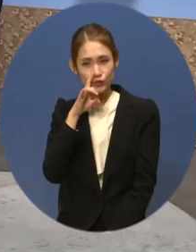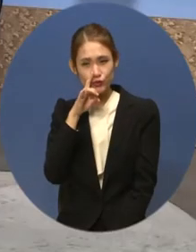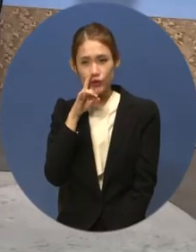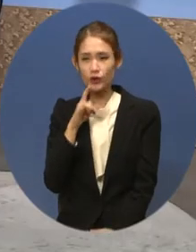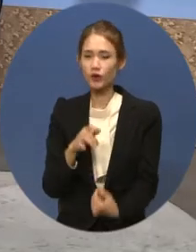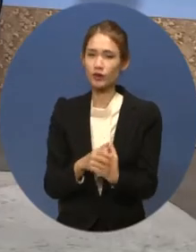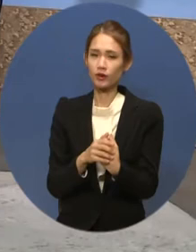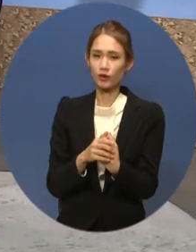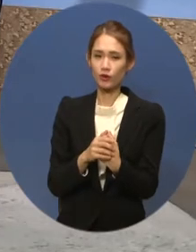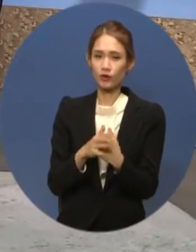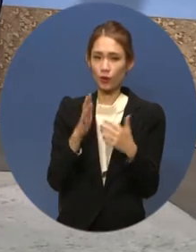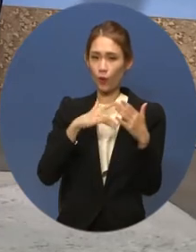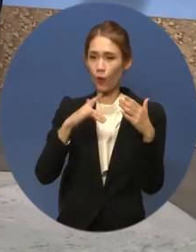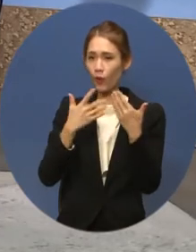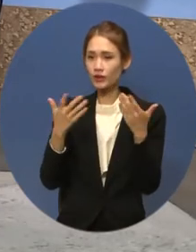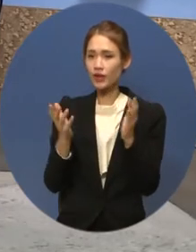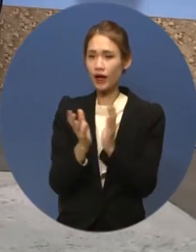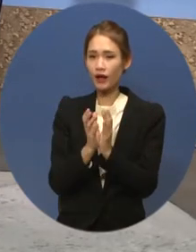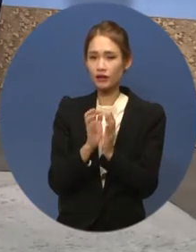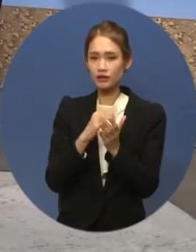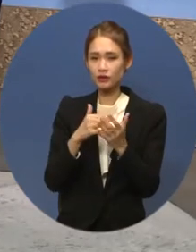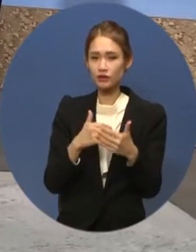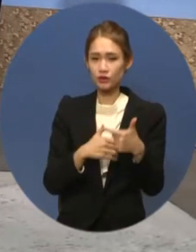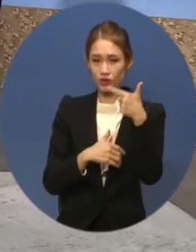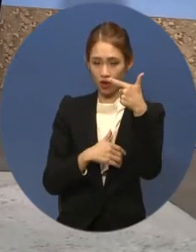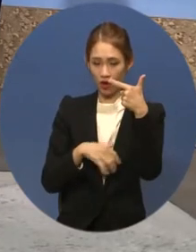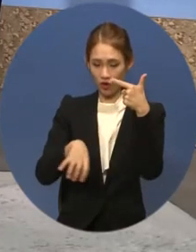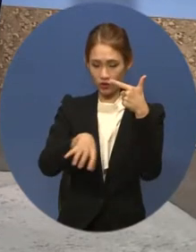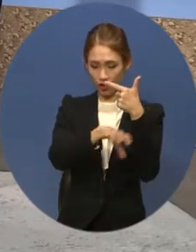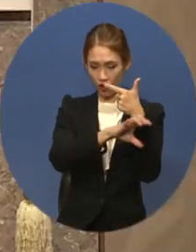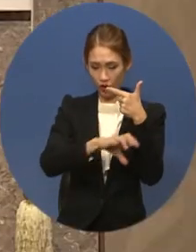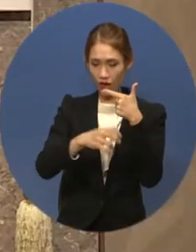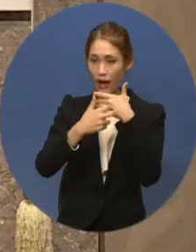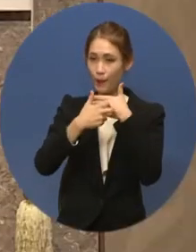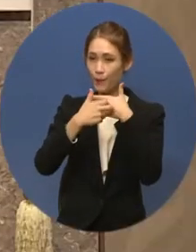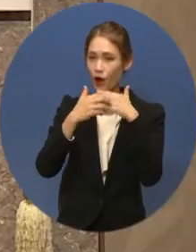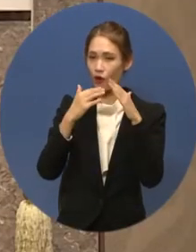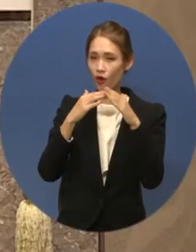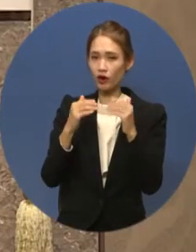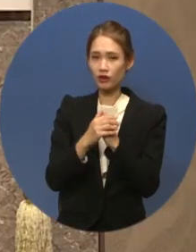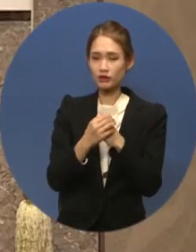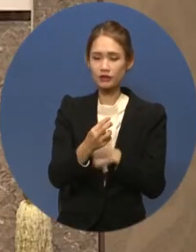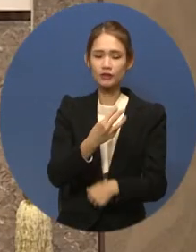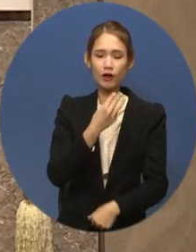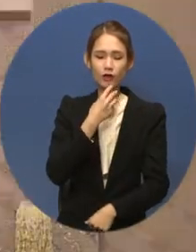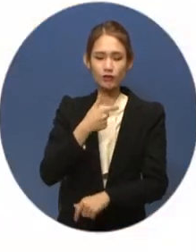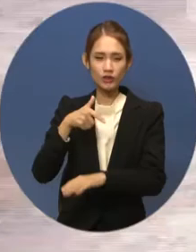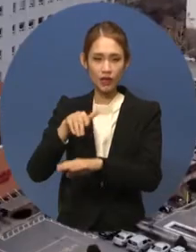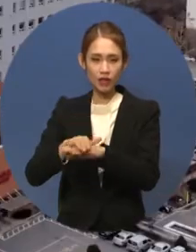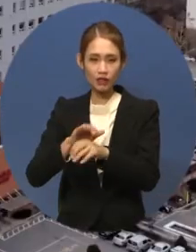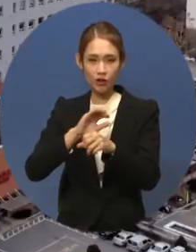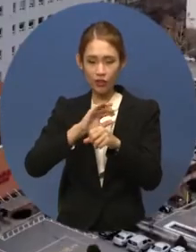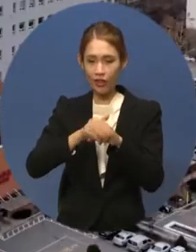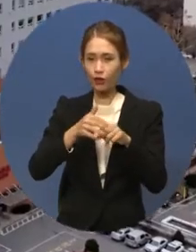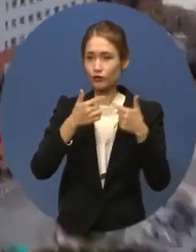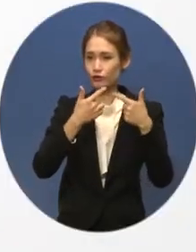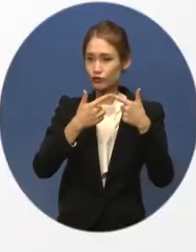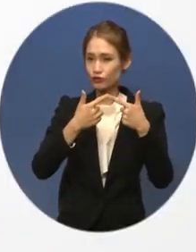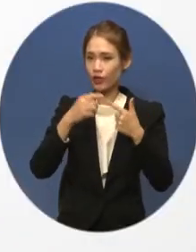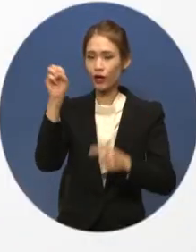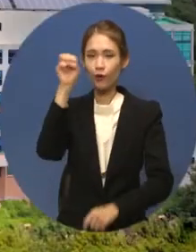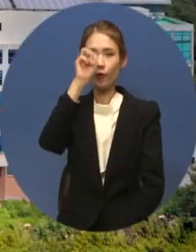공단의 는 모두 6개 부문 병원이 있습니다 이 서울을 우리 대전 대구 부산 광주